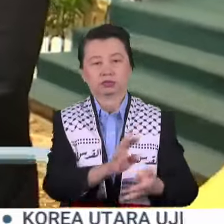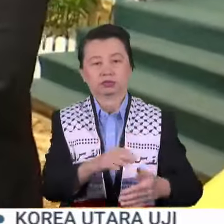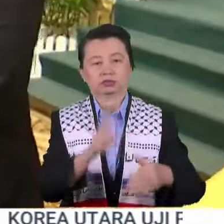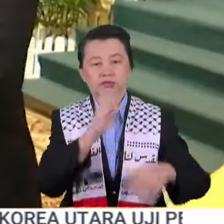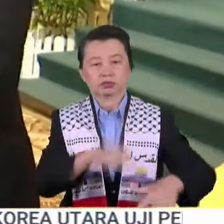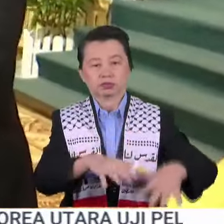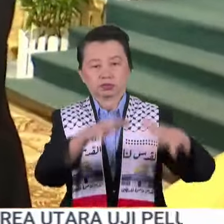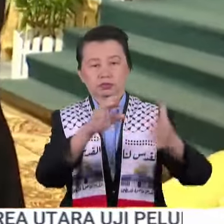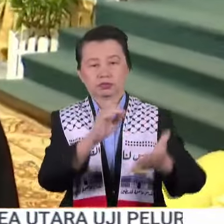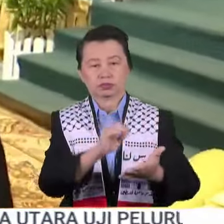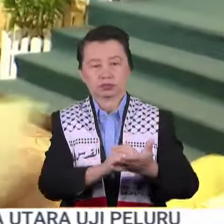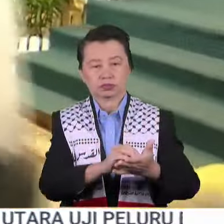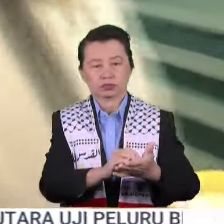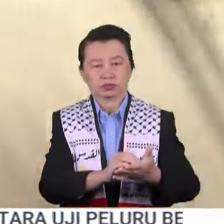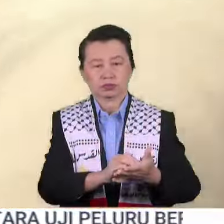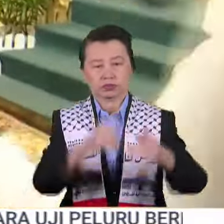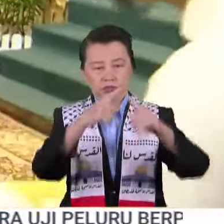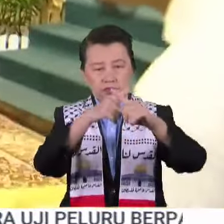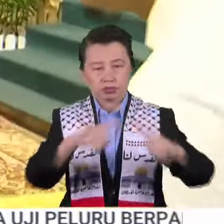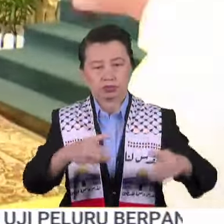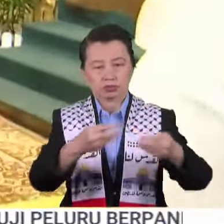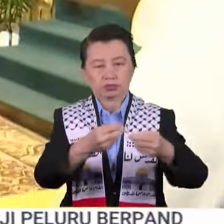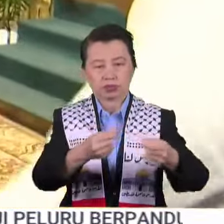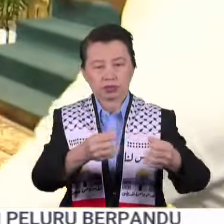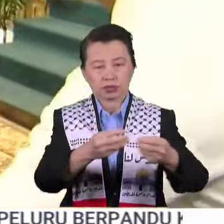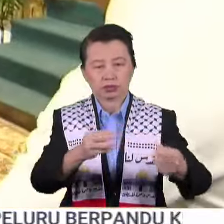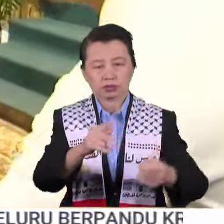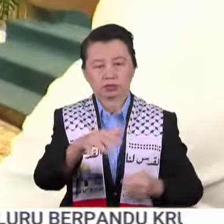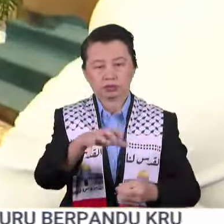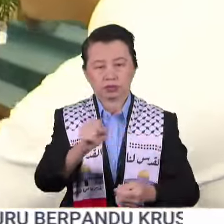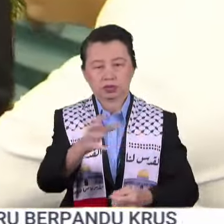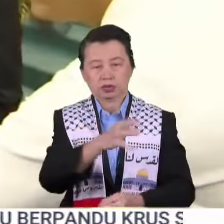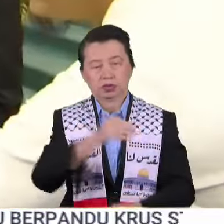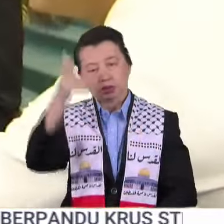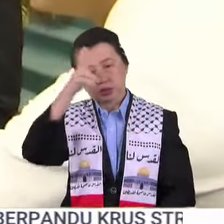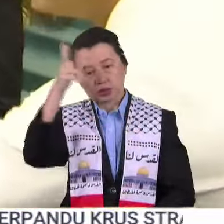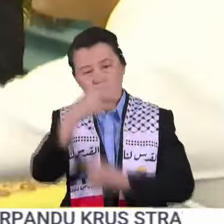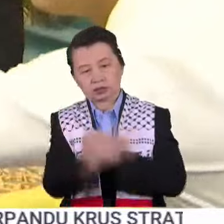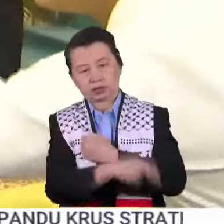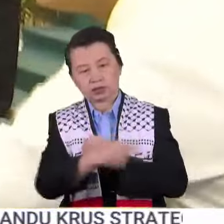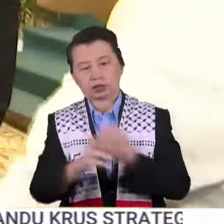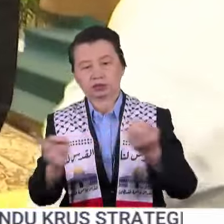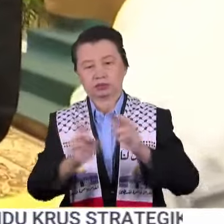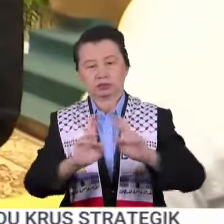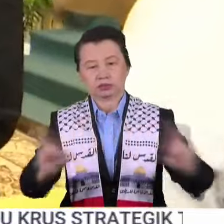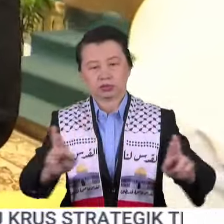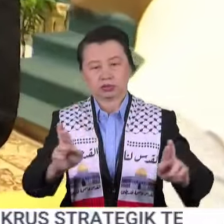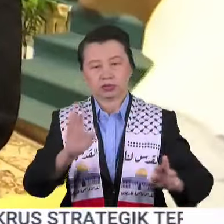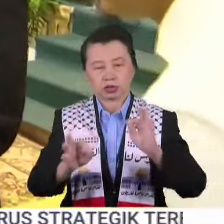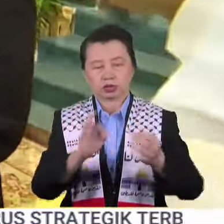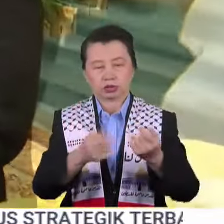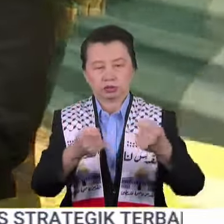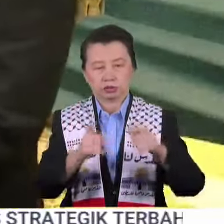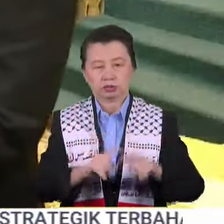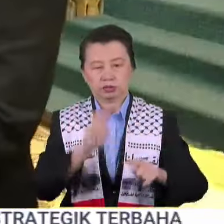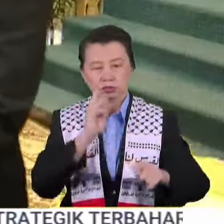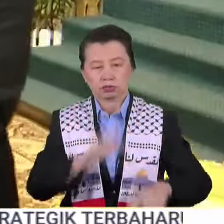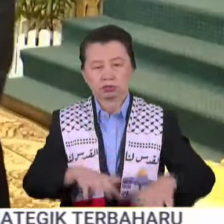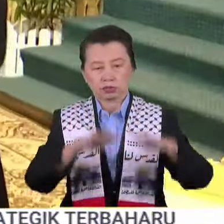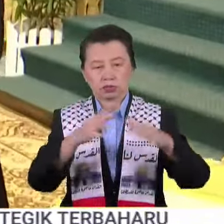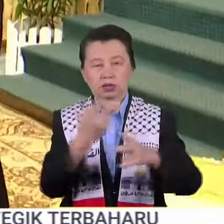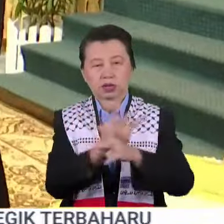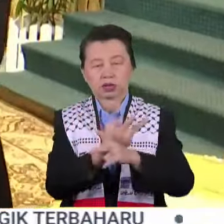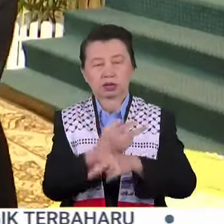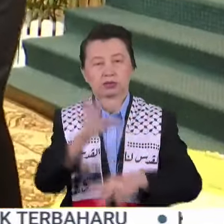di Dewan Utama Kompleks Apam Putra Pasir Mas. Dalam pada itu, kerajaan negeri sudah bersiap sedia jika berlaku banjir gelombang